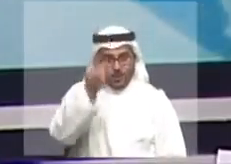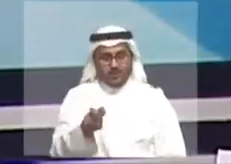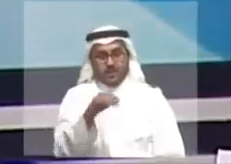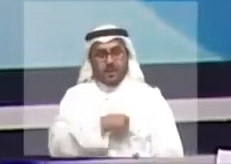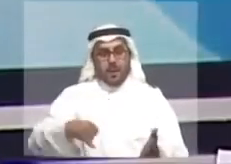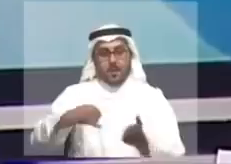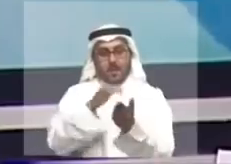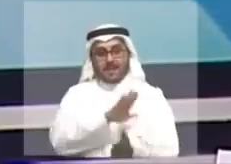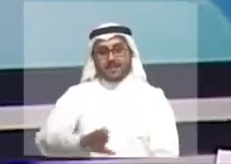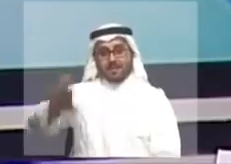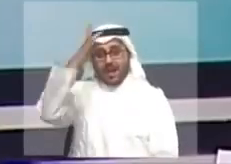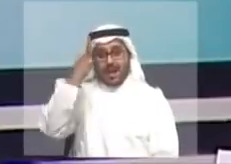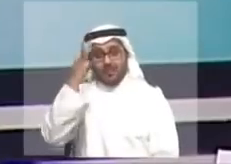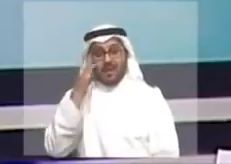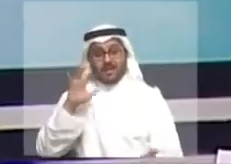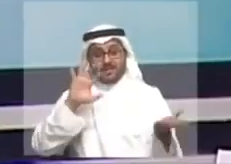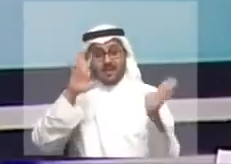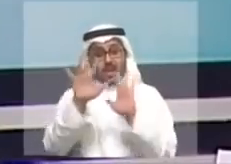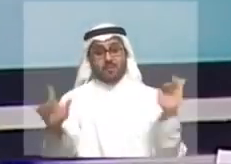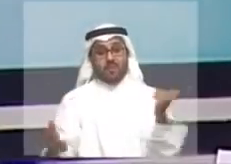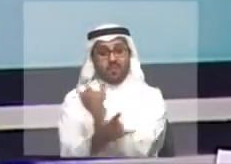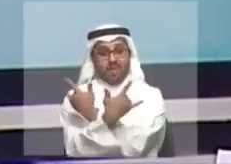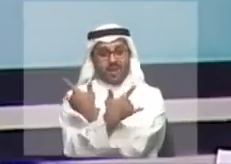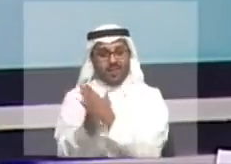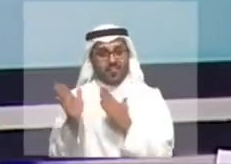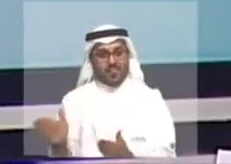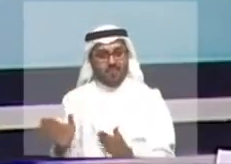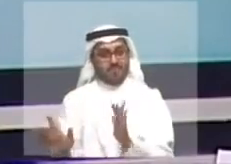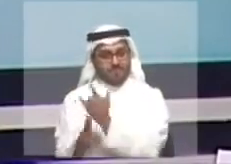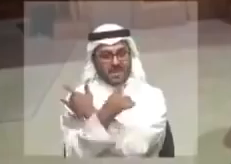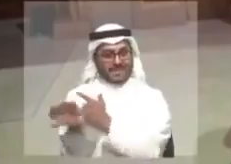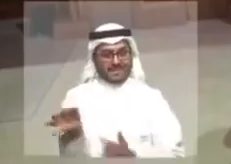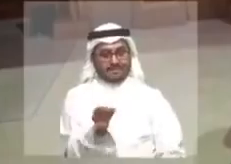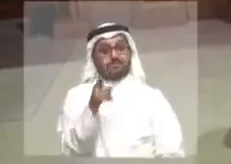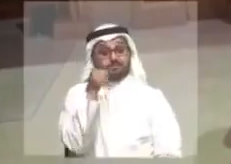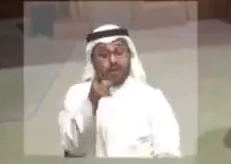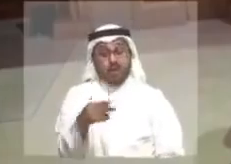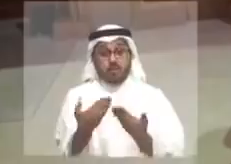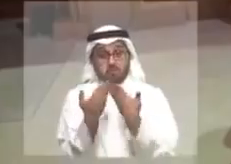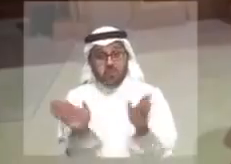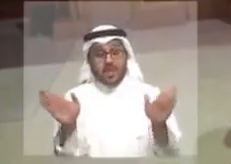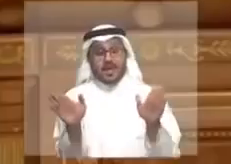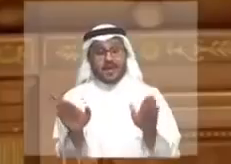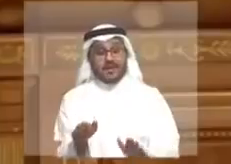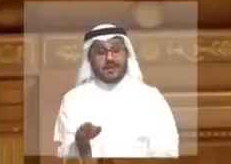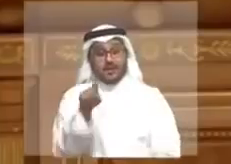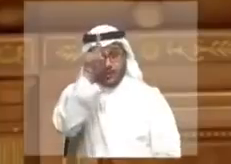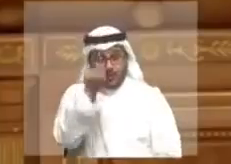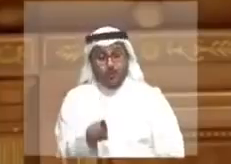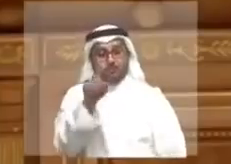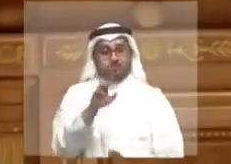بمركز الملك عبد العزيز الثقافي العالمي في الظهران. وكانت أعمال القمة العربية قد انطلقت في وقت سابق